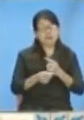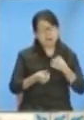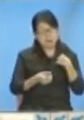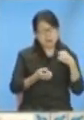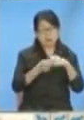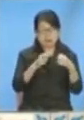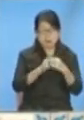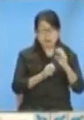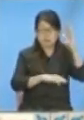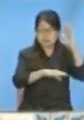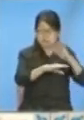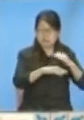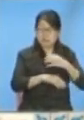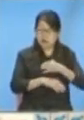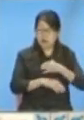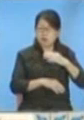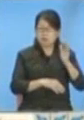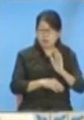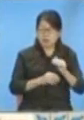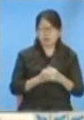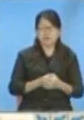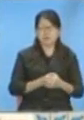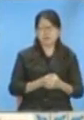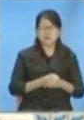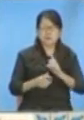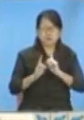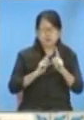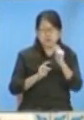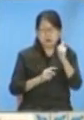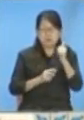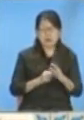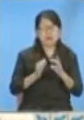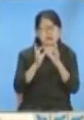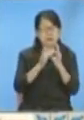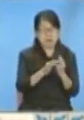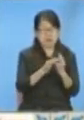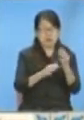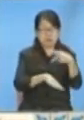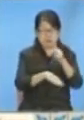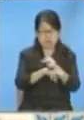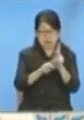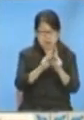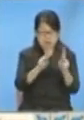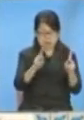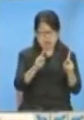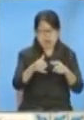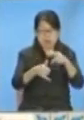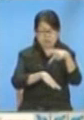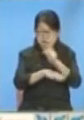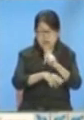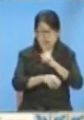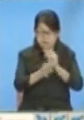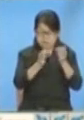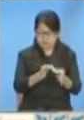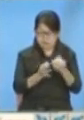งติงว่าจะให้พูดหรือไม่ก็เป็นประเด็นไปสู่คำวินิจฉัยของท่านประธานคณะกรรมการ